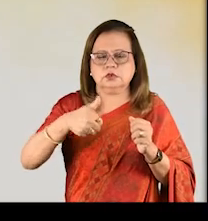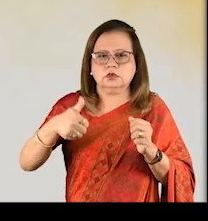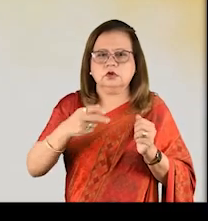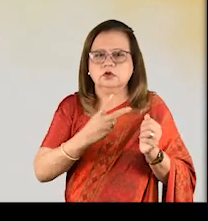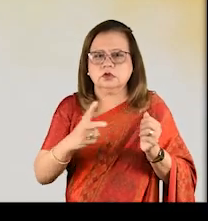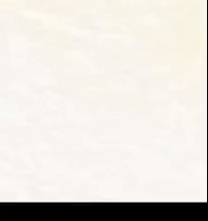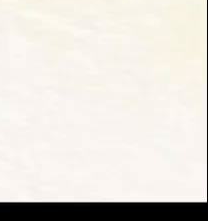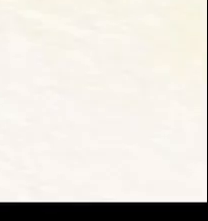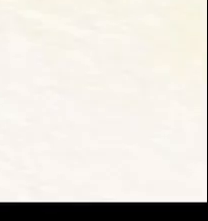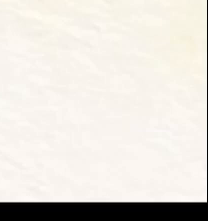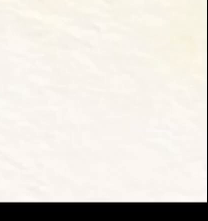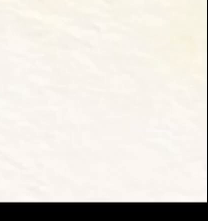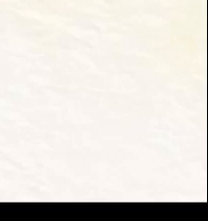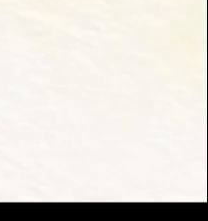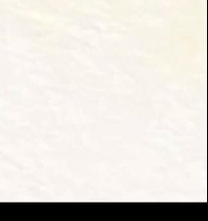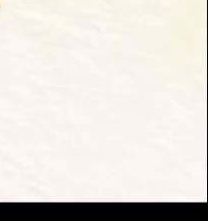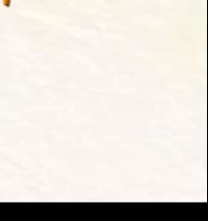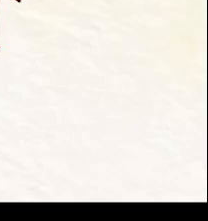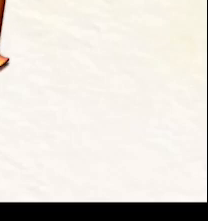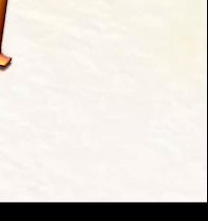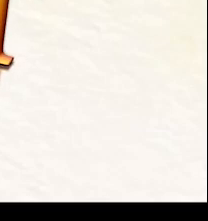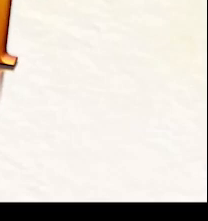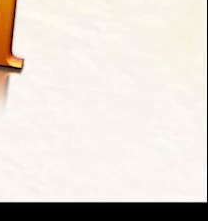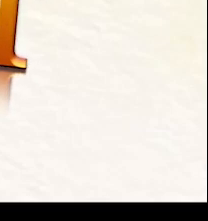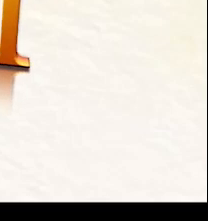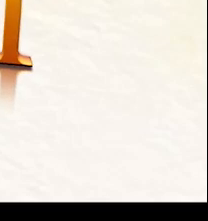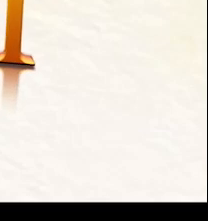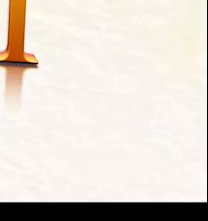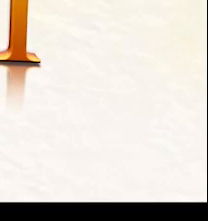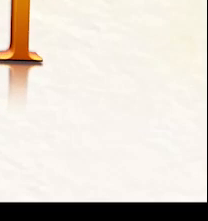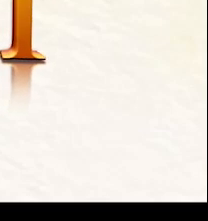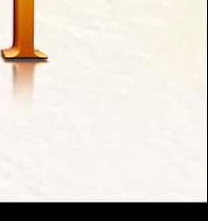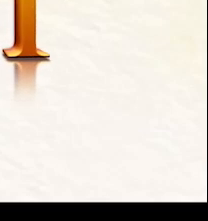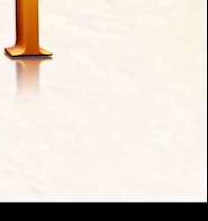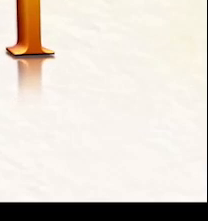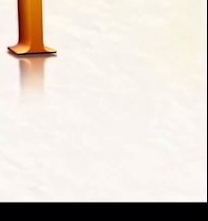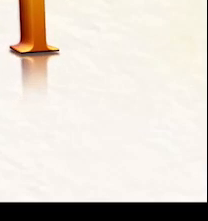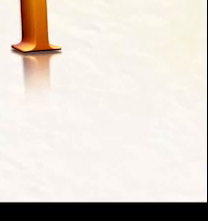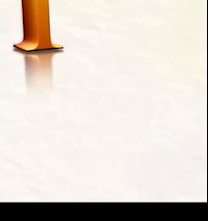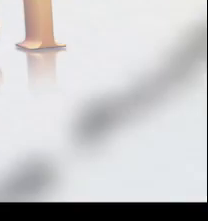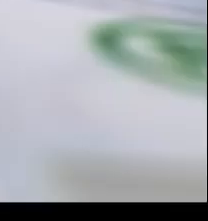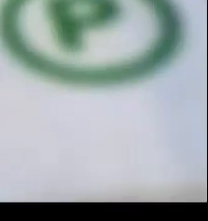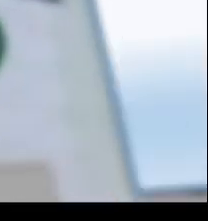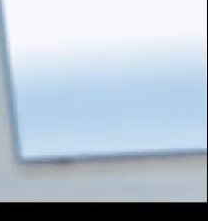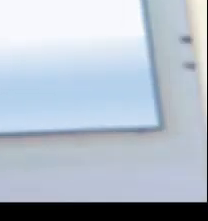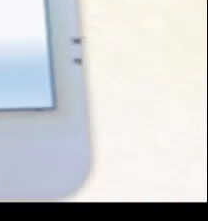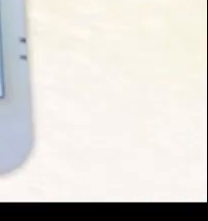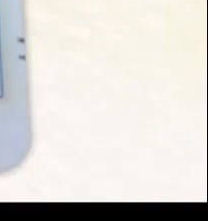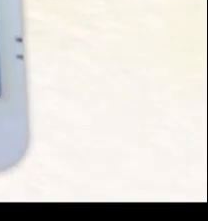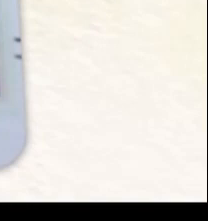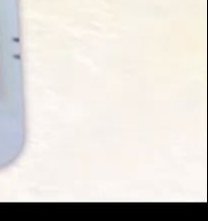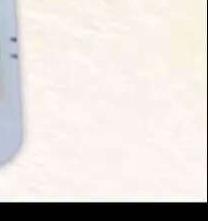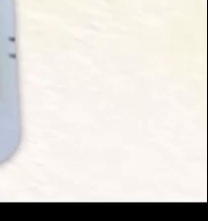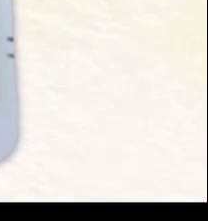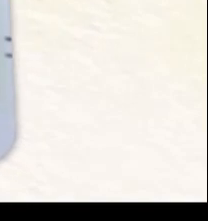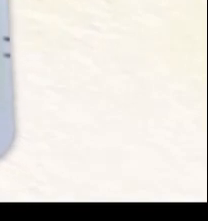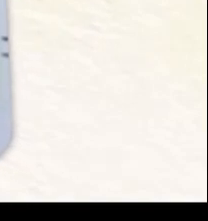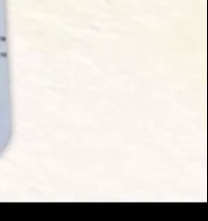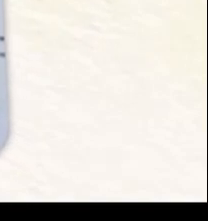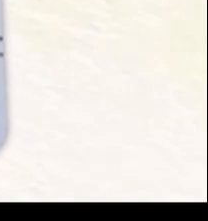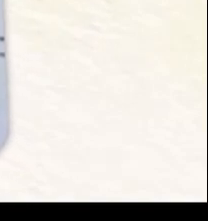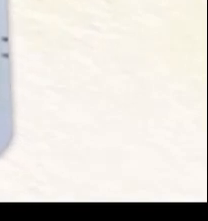योजनाओं, जैसे भारी उद्योग मंत्रालय द्वारा भारी वाहनों की खरीद पर GST में छूट आदि का